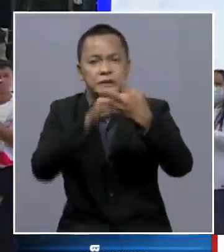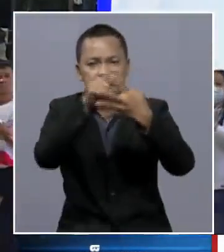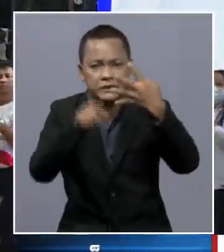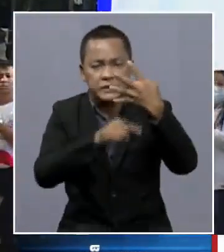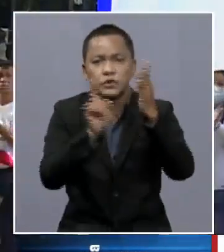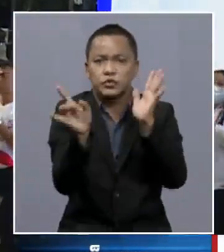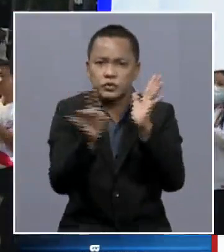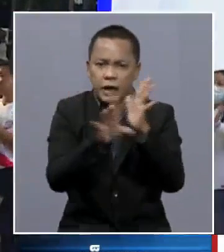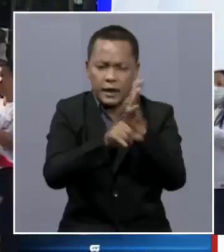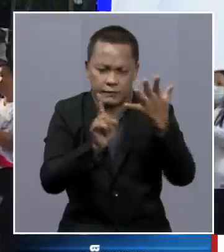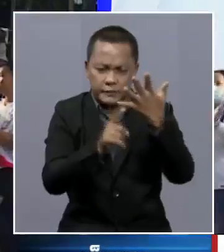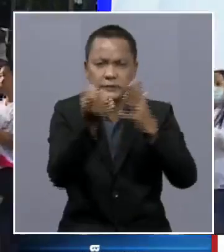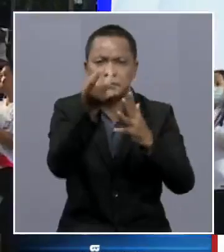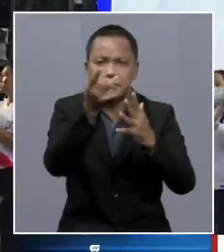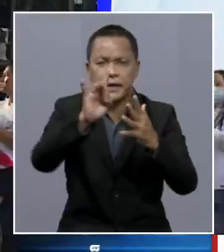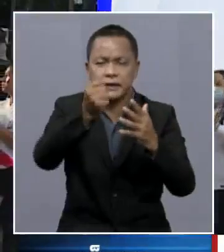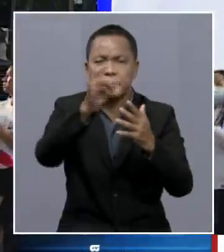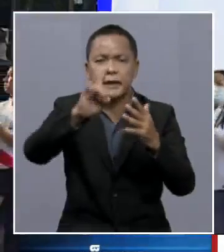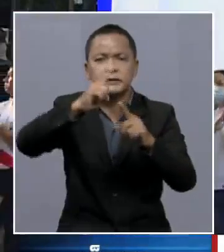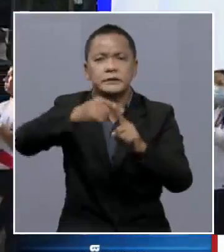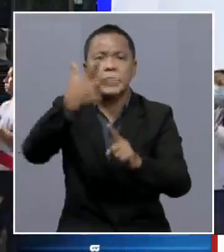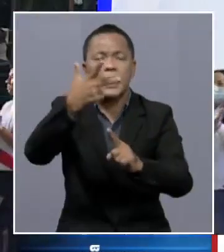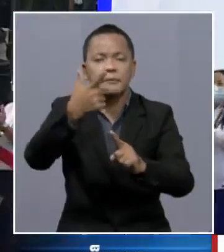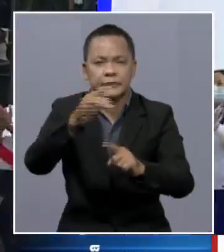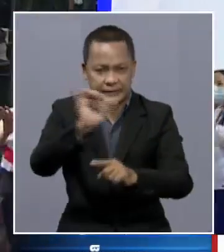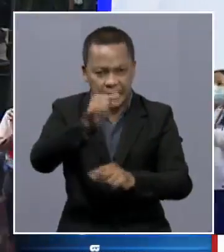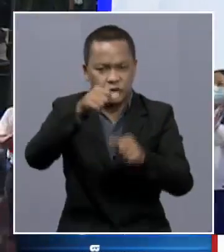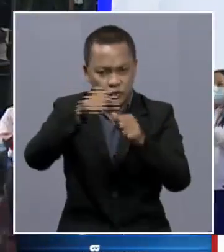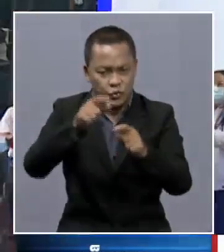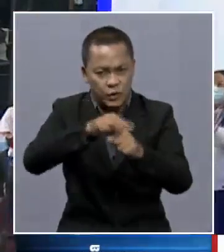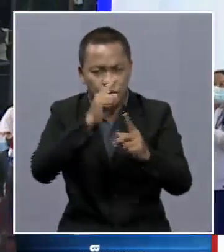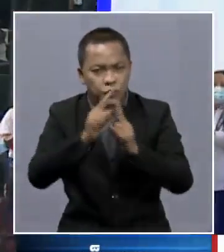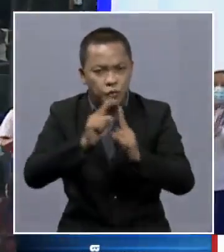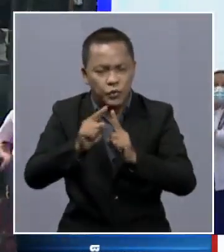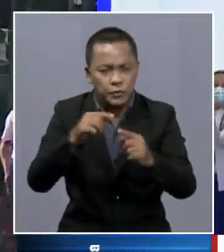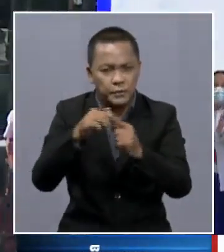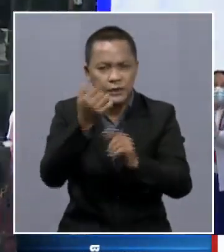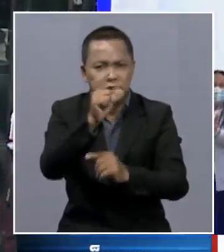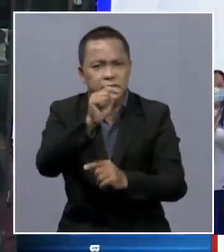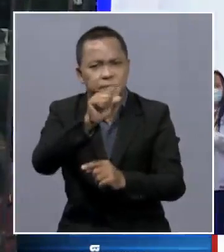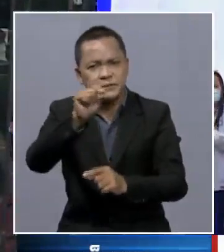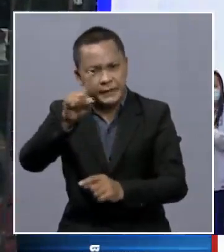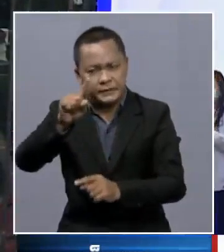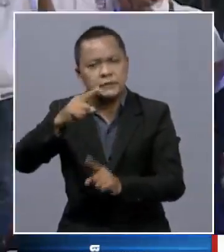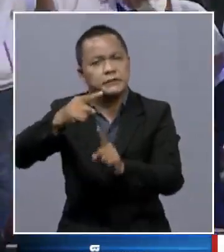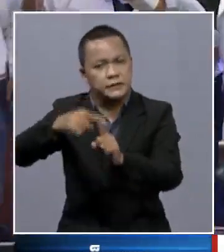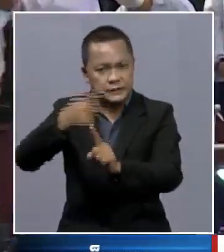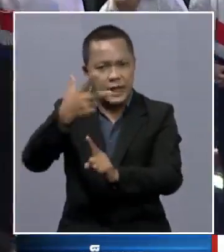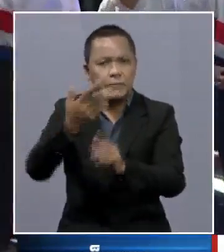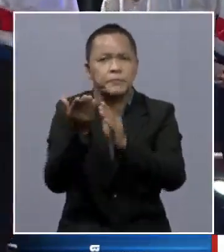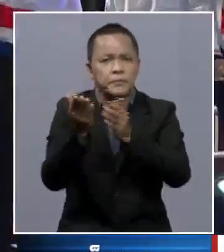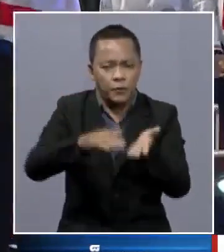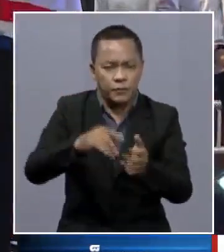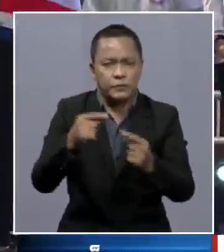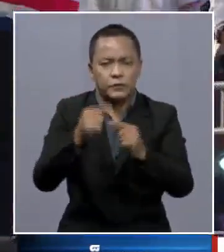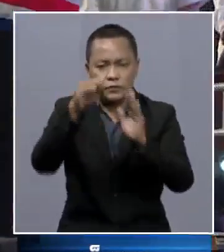มไปเวทีสุดท้าย 18 มีนาคมแล้วแต่แกวาอาจจะอยู่ใชวที่เราคุยกัคือ 20-21 หรอเปล่อันน